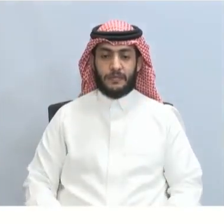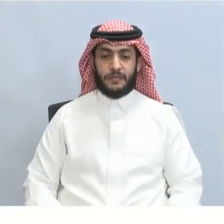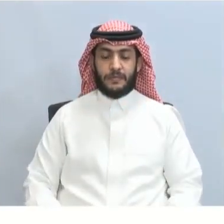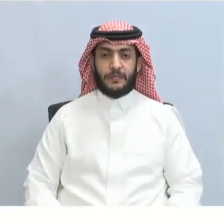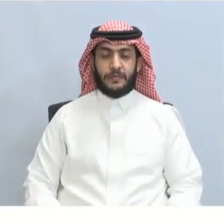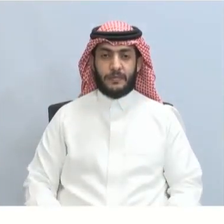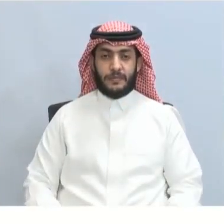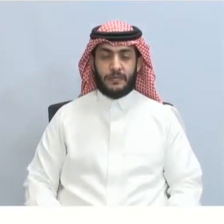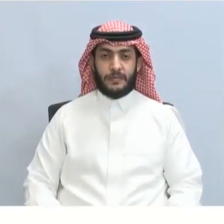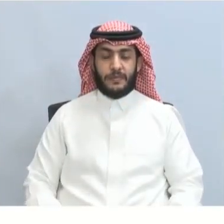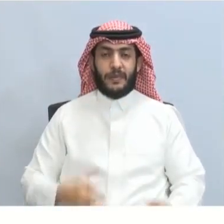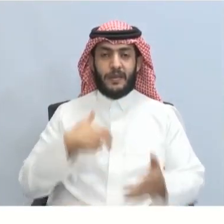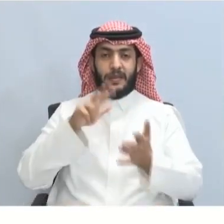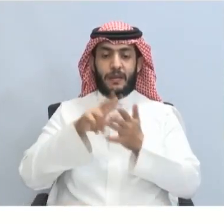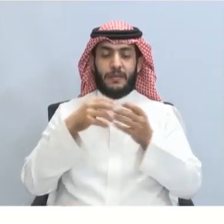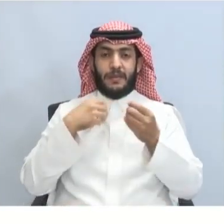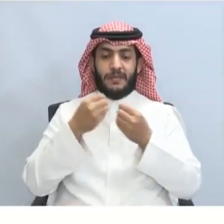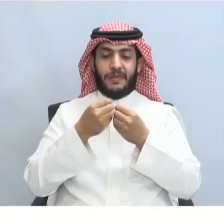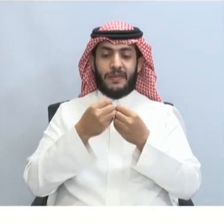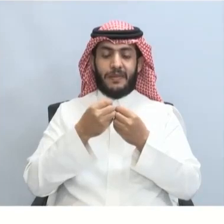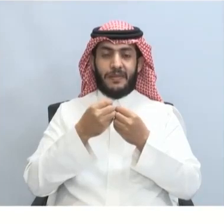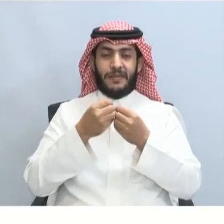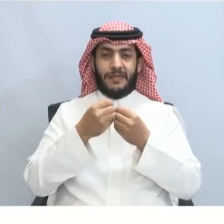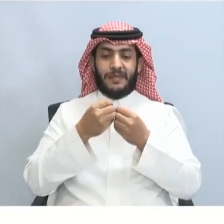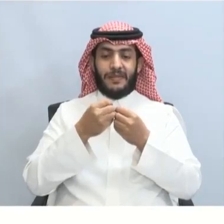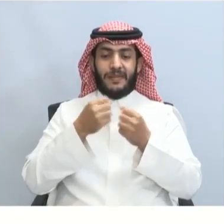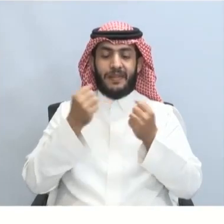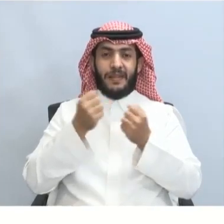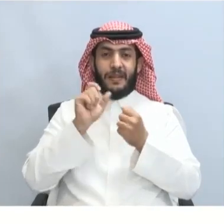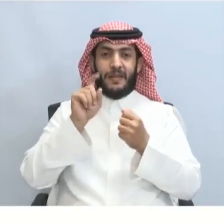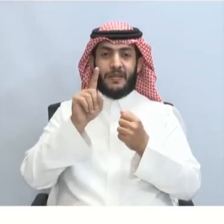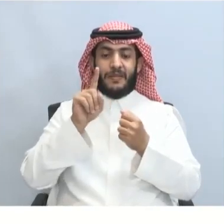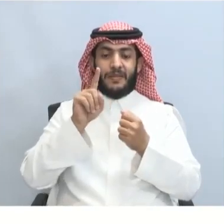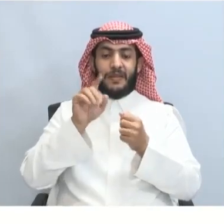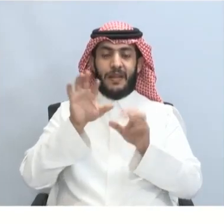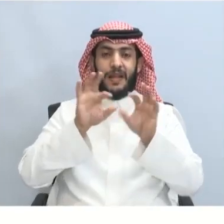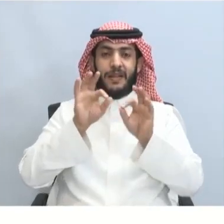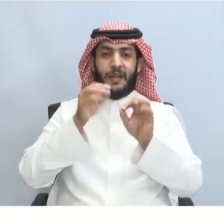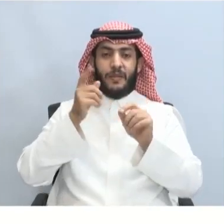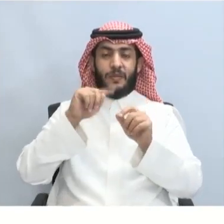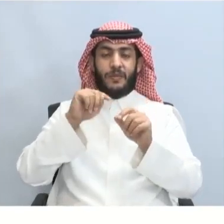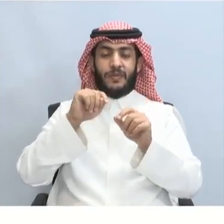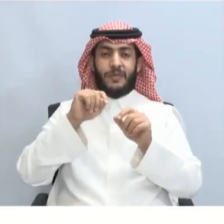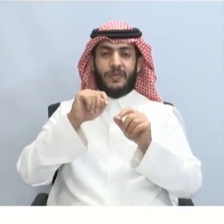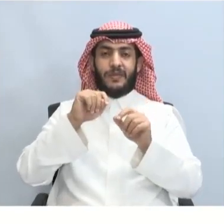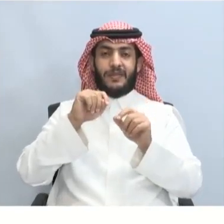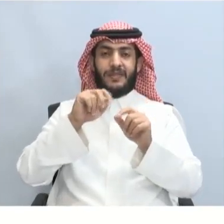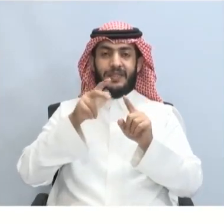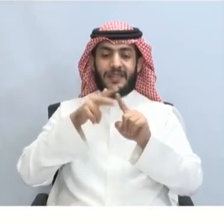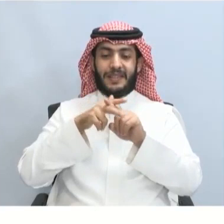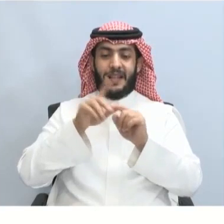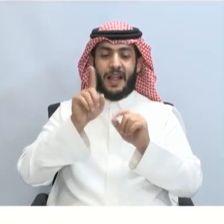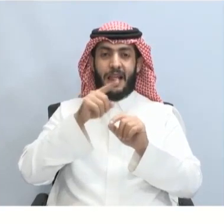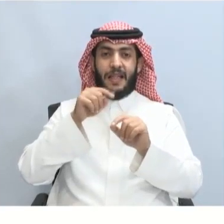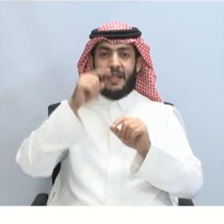واحد لنطبق معا التدريب الاول حدد واصلح